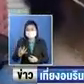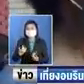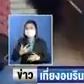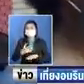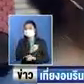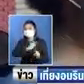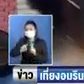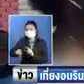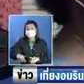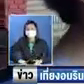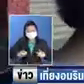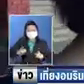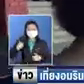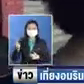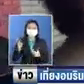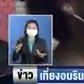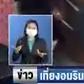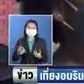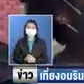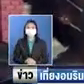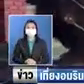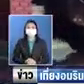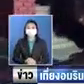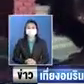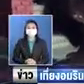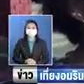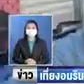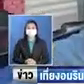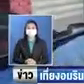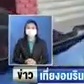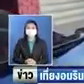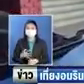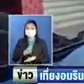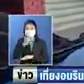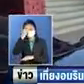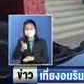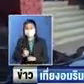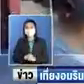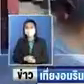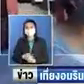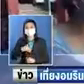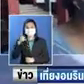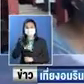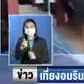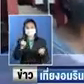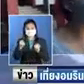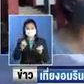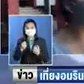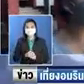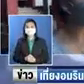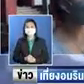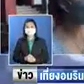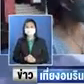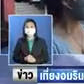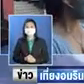ามยึดทุกอย่างในชีวิตเลยหรือไม่ลองไปฟังดูฮะ ไปน้องยึดไปเลยกูเดินทางมากูเดินทางไม่รถไม่ได้กูปรับกันยังไง